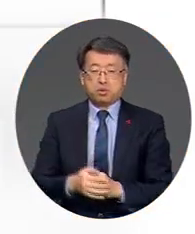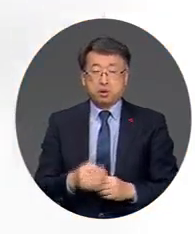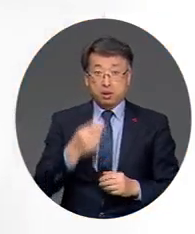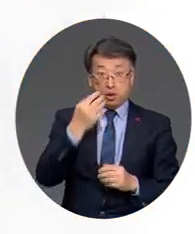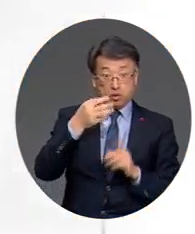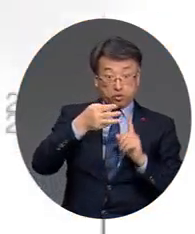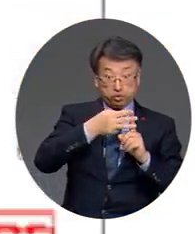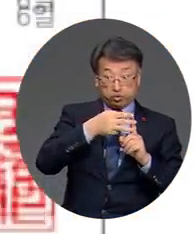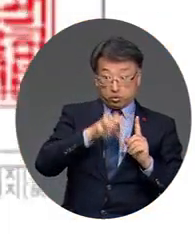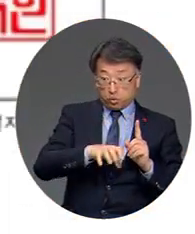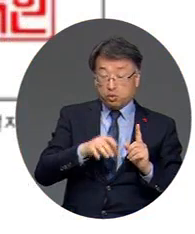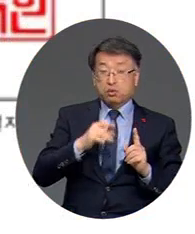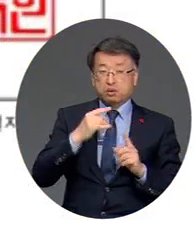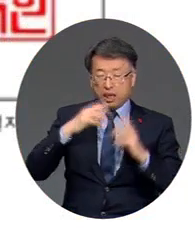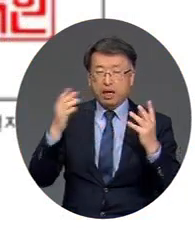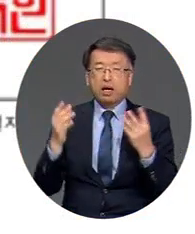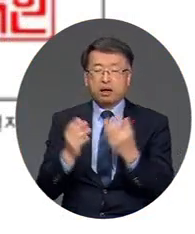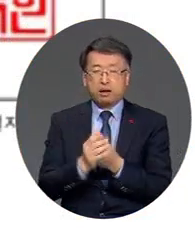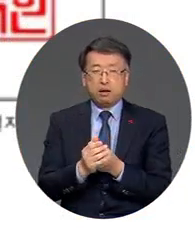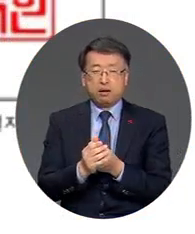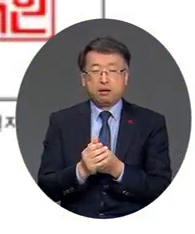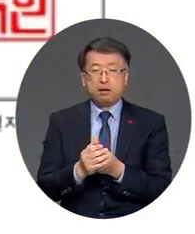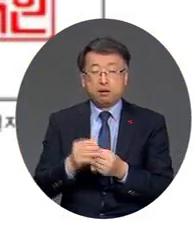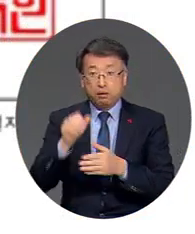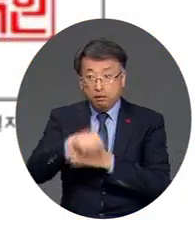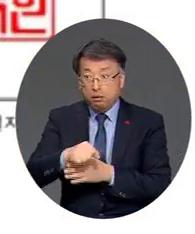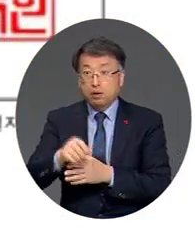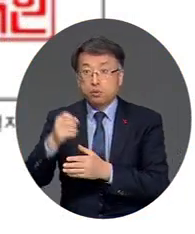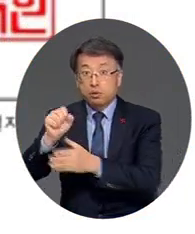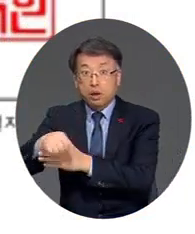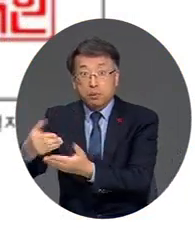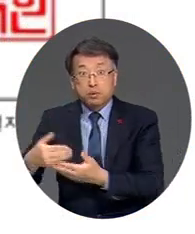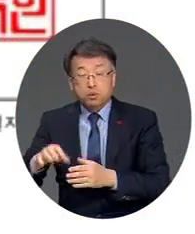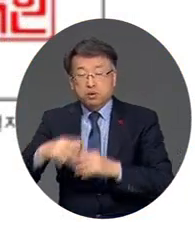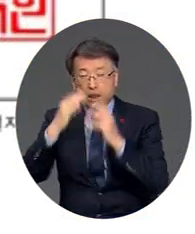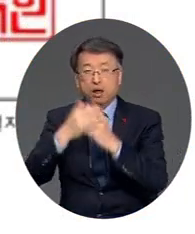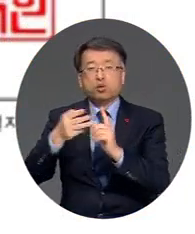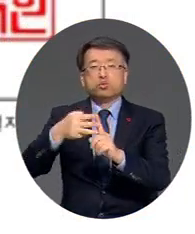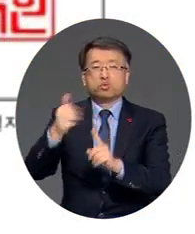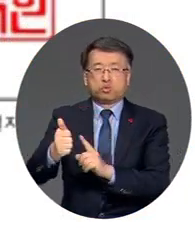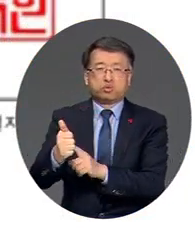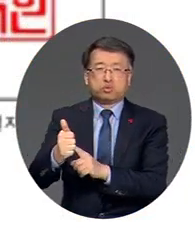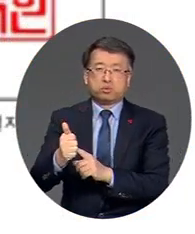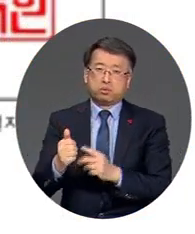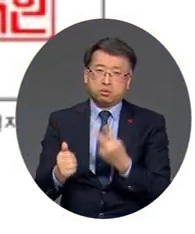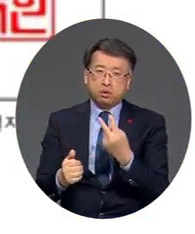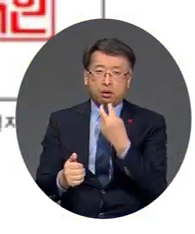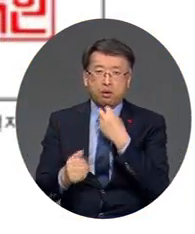대한 허가자와 피허가자는 모두 함안군수입니다. MBC 뉴스 이선영입니다.